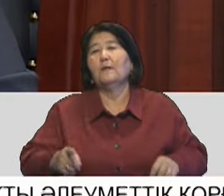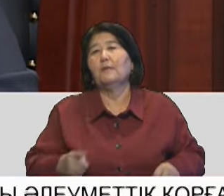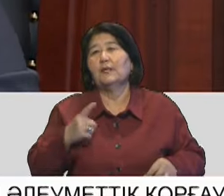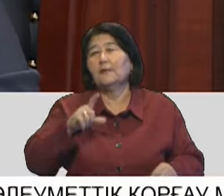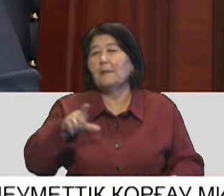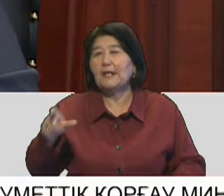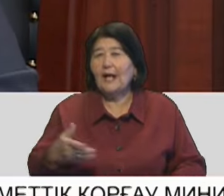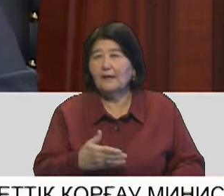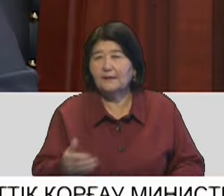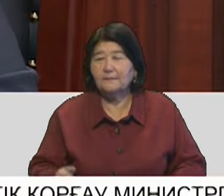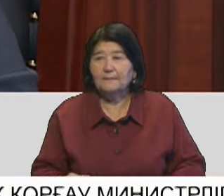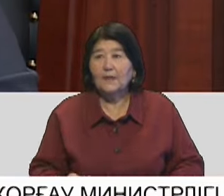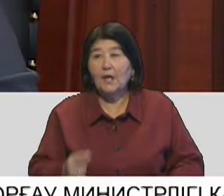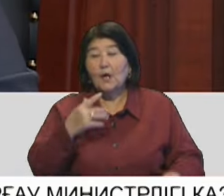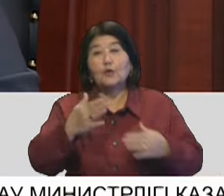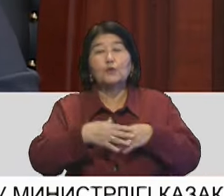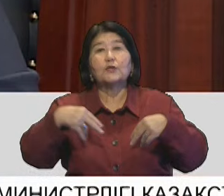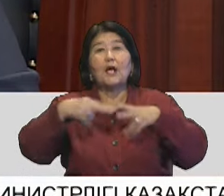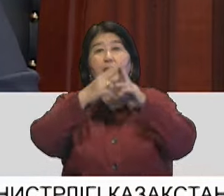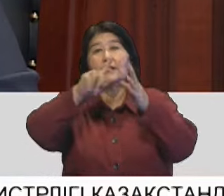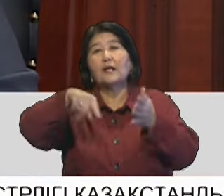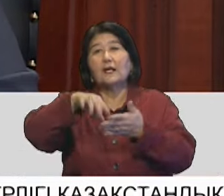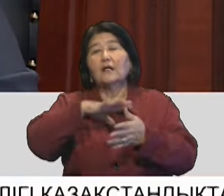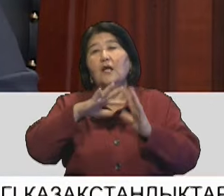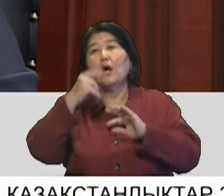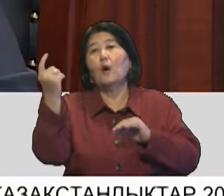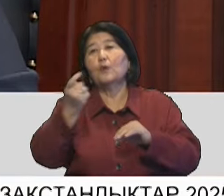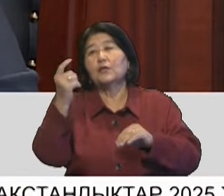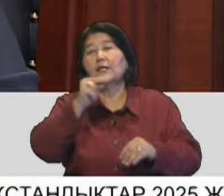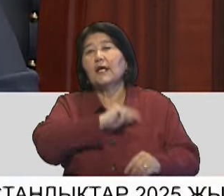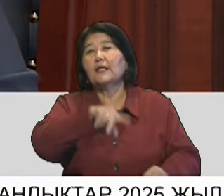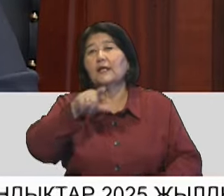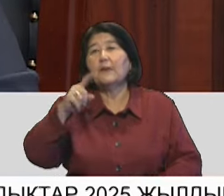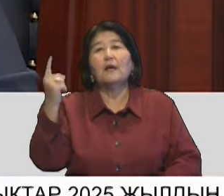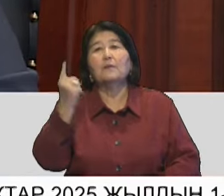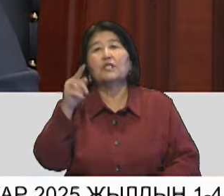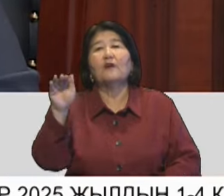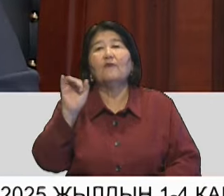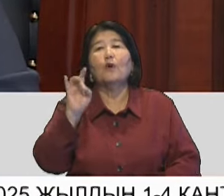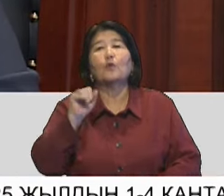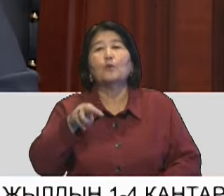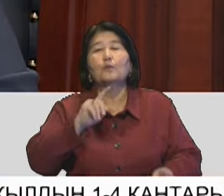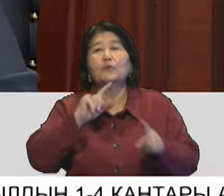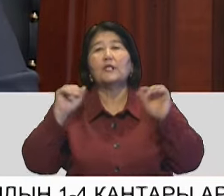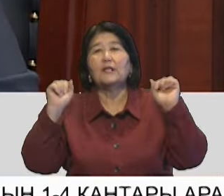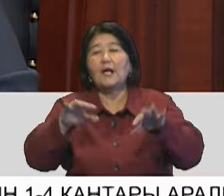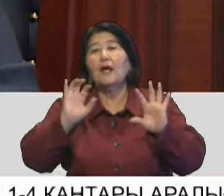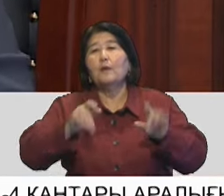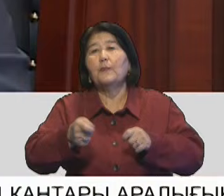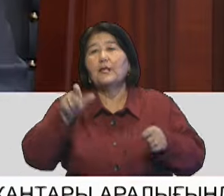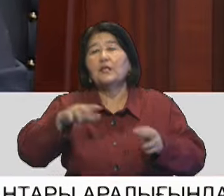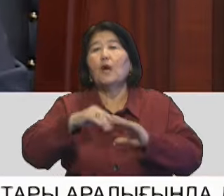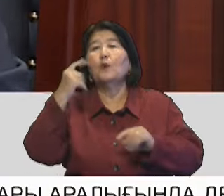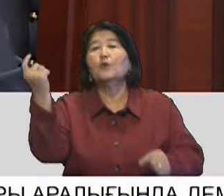мамандары. Жуырда Астана қаласында өткен ауыл шаруашылығы еңбеккерлерінің бірінші форумында президентіміз ауыл